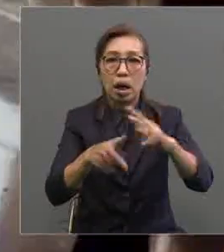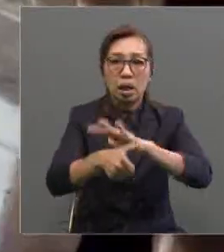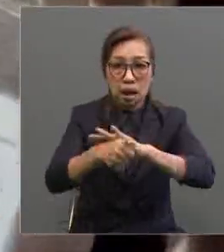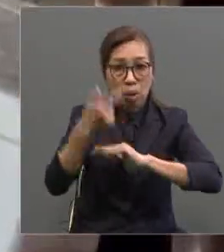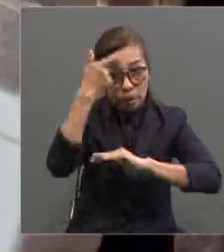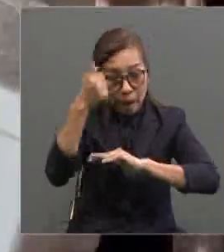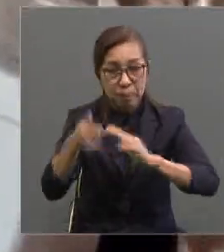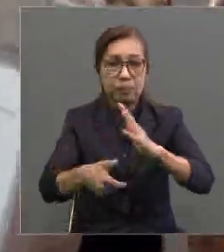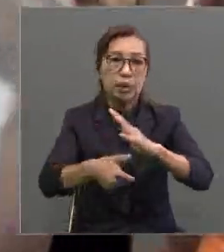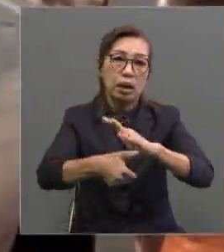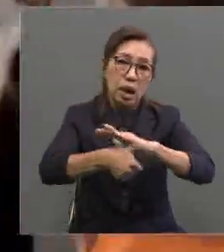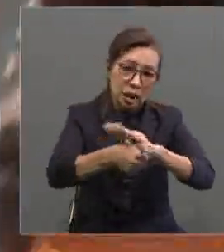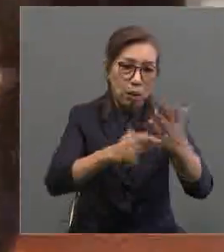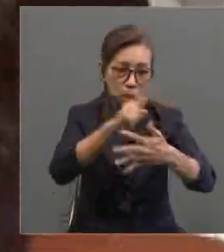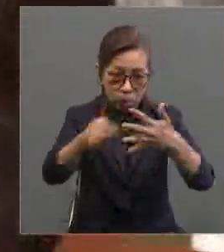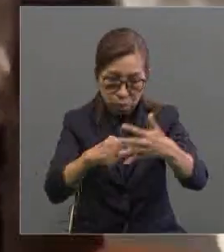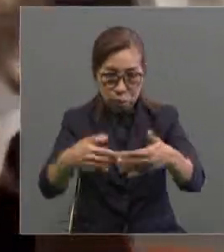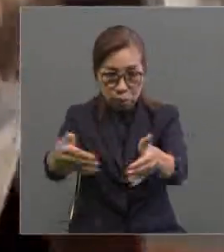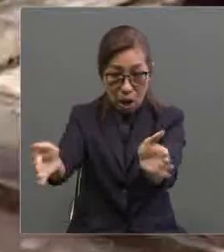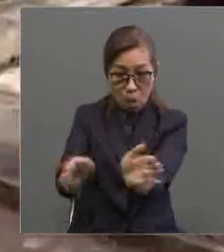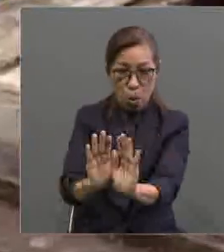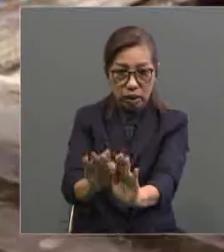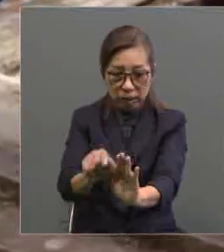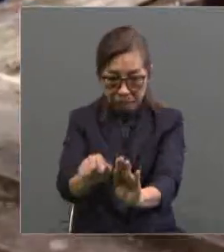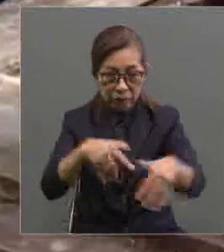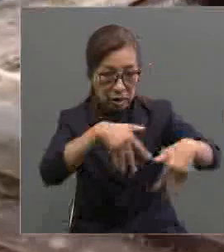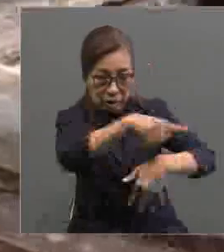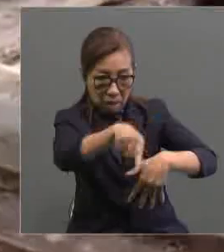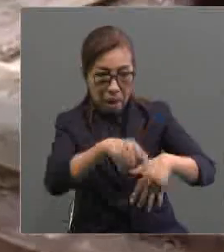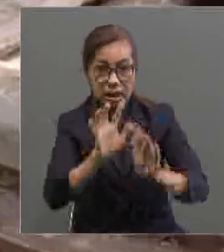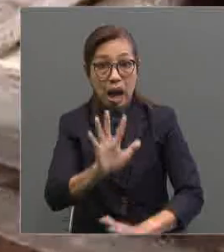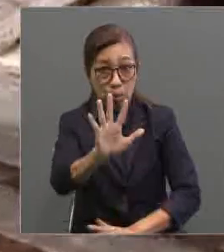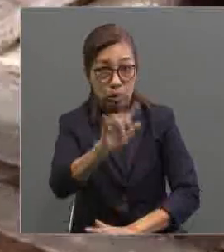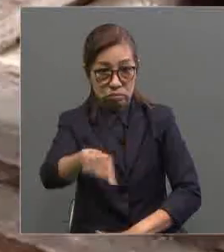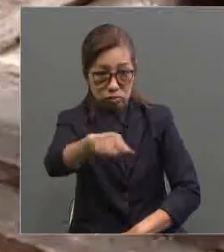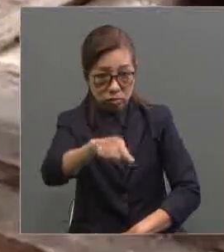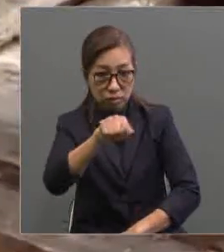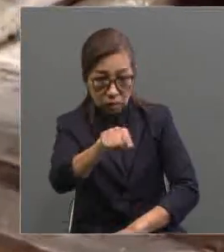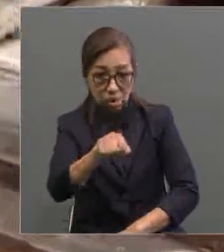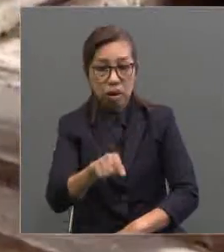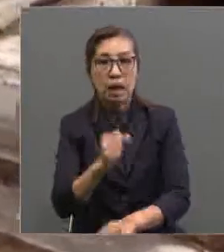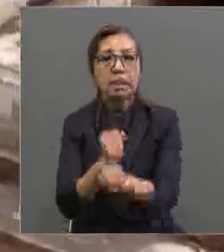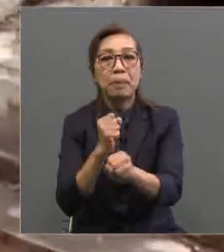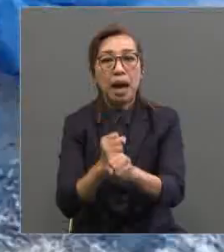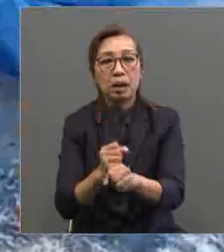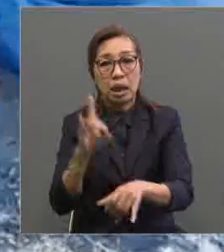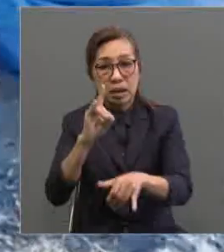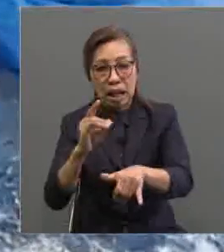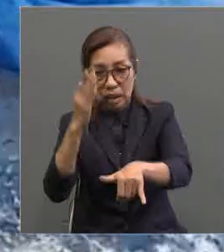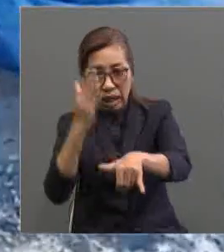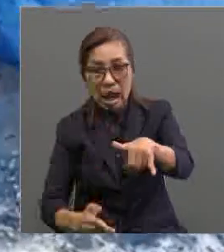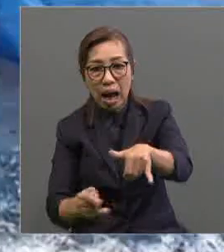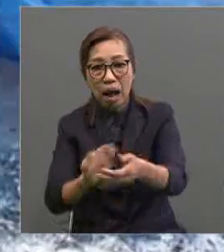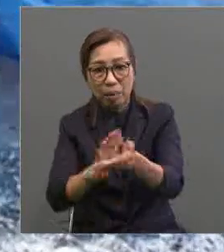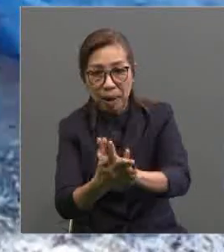6ตัวอยู่ในโอ่งมังกรแล้วเขาก็ไปพบนะมีชาวบ้านเนี่ยประมาณ 5คนด้วยกันที่มารับจ้างชำแหละแล้วก็แปรรูป